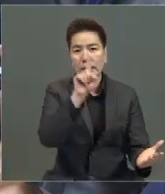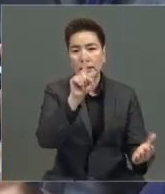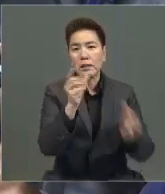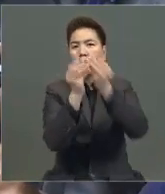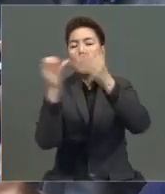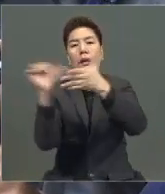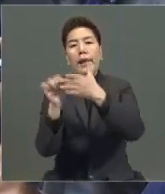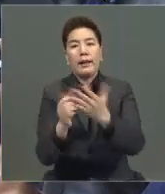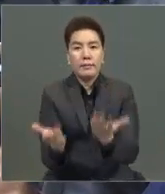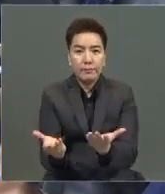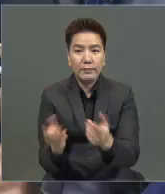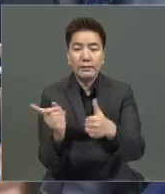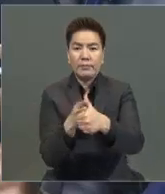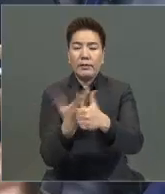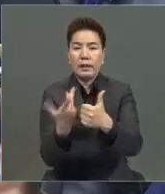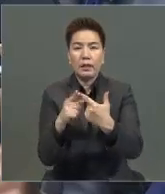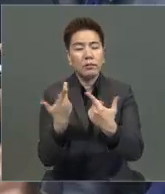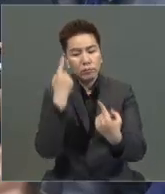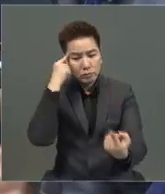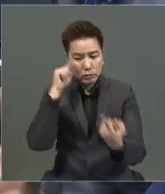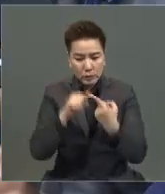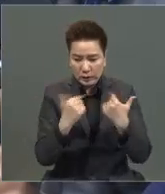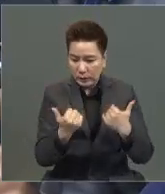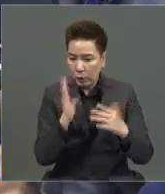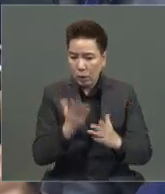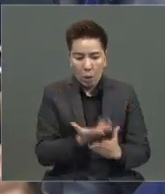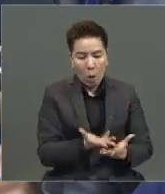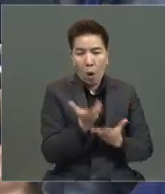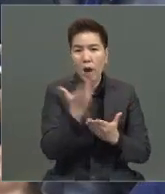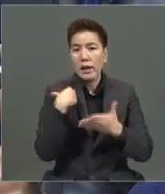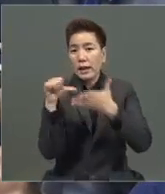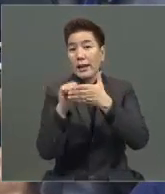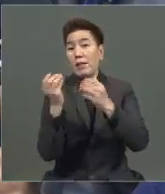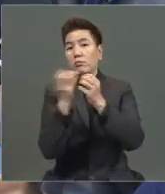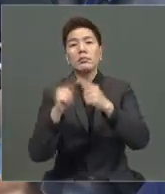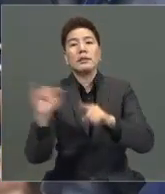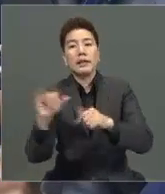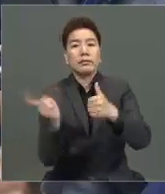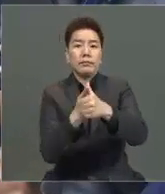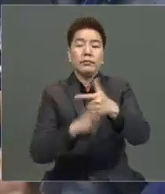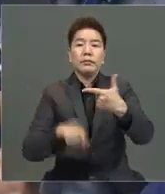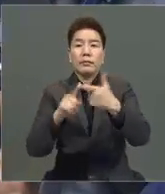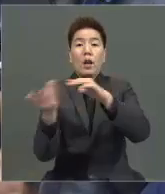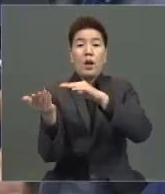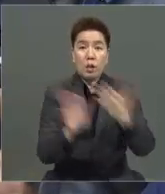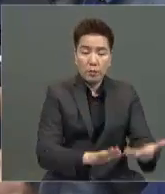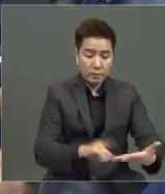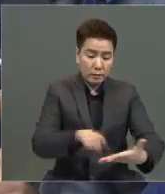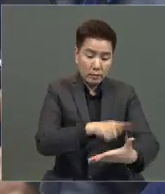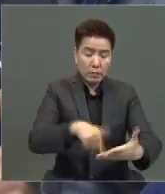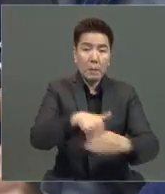แก้ซึ่งมันก็ได้ไปตอบสนองข้อเรียกร้องของผู้ชุมนุม2ยุบแล้วยังเลือกตั้งกติก